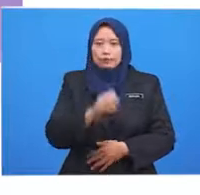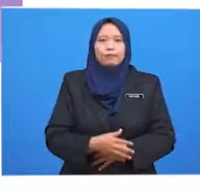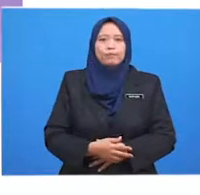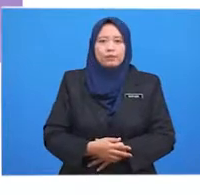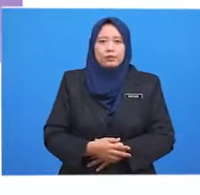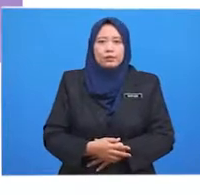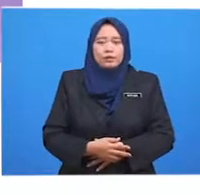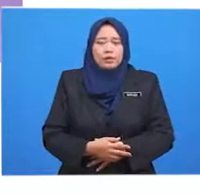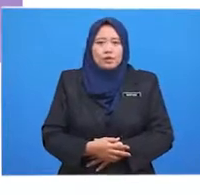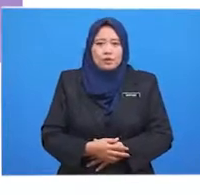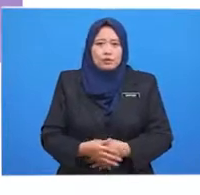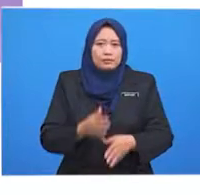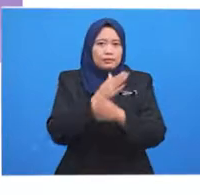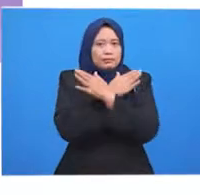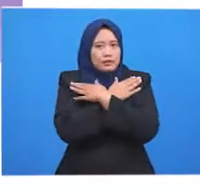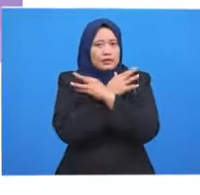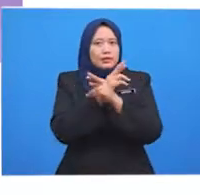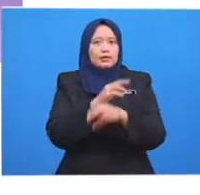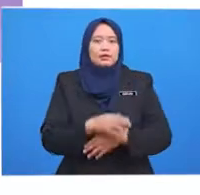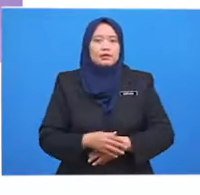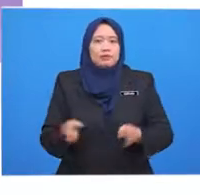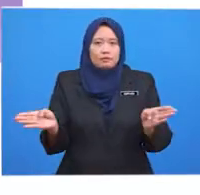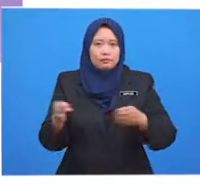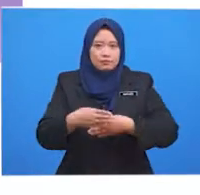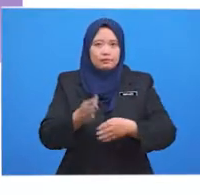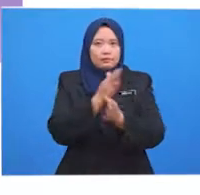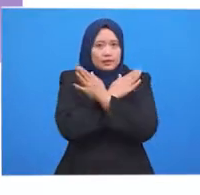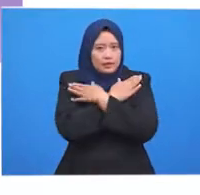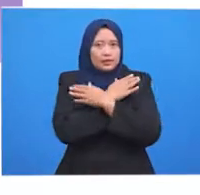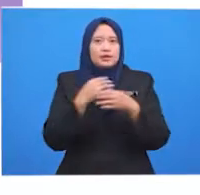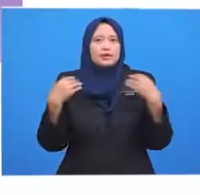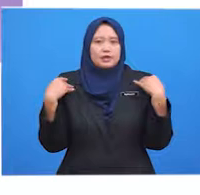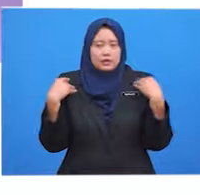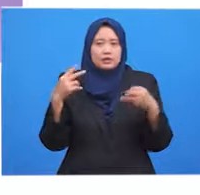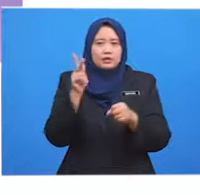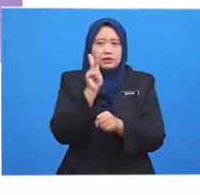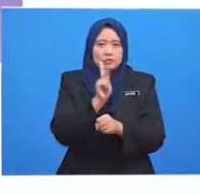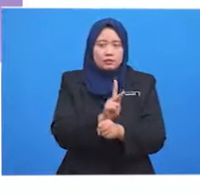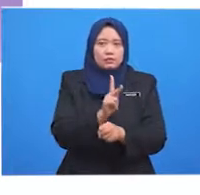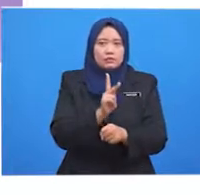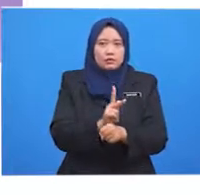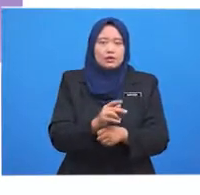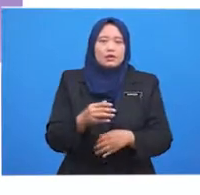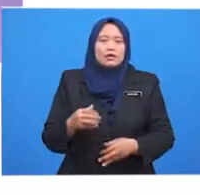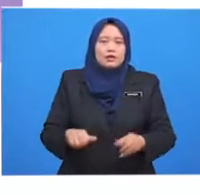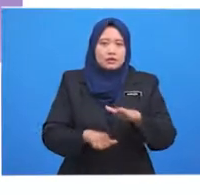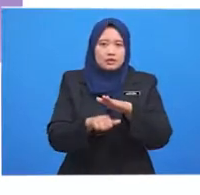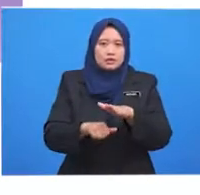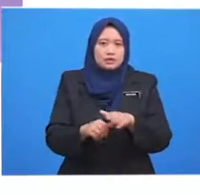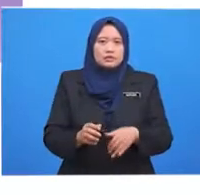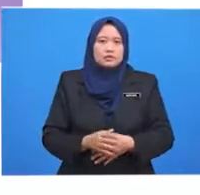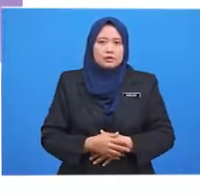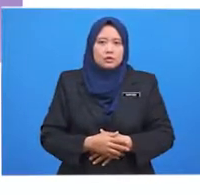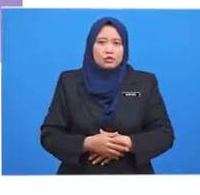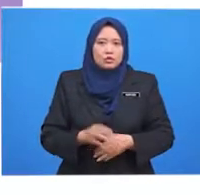rehat hendaklah dilengkapi dengan kemudahan asas seperti bekalan air, sabun dan tuala serta dalam keadaan